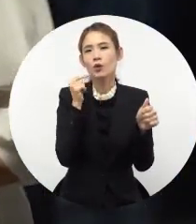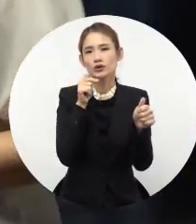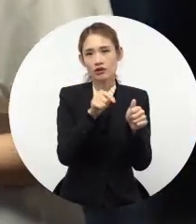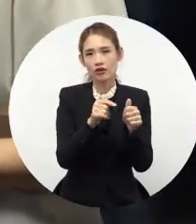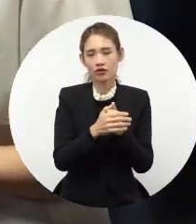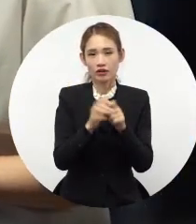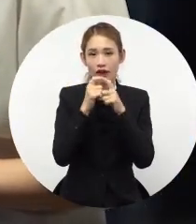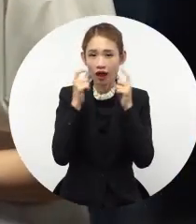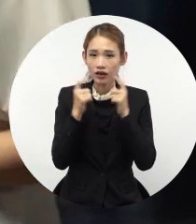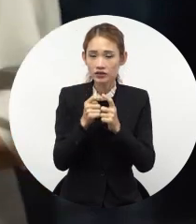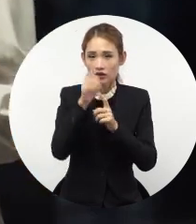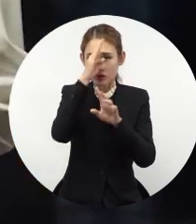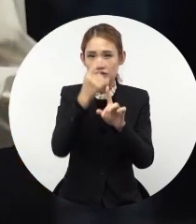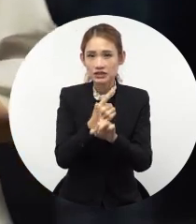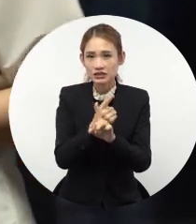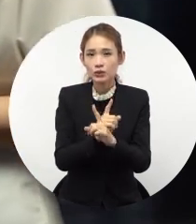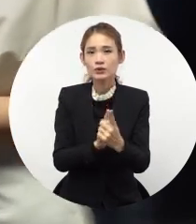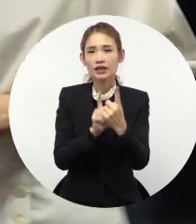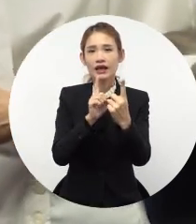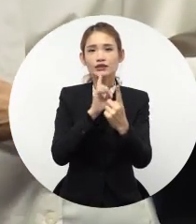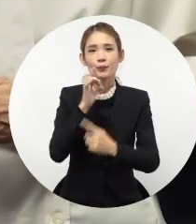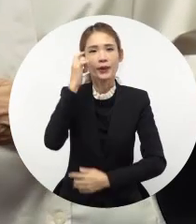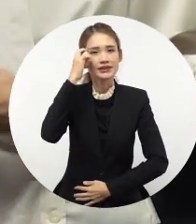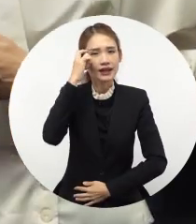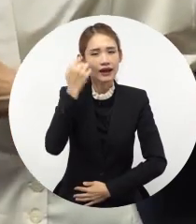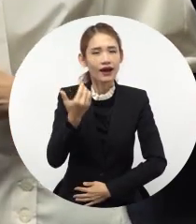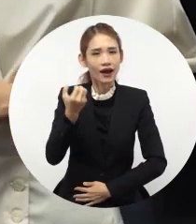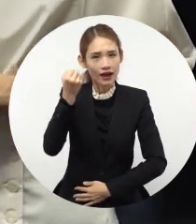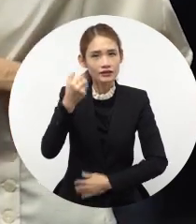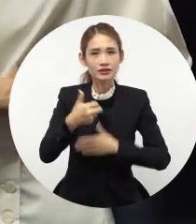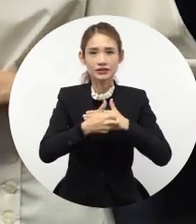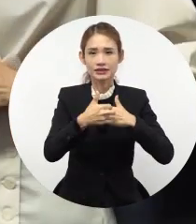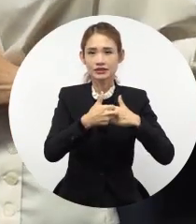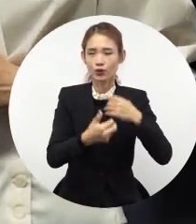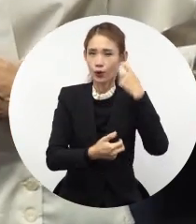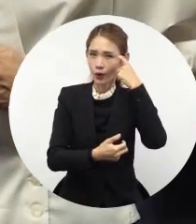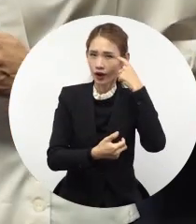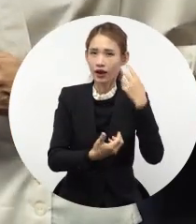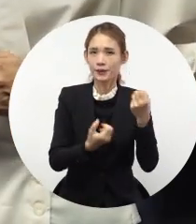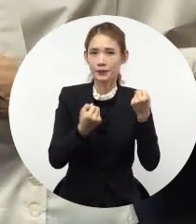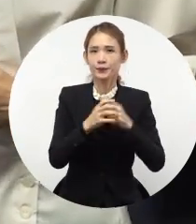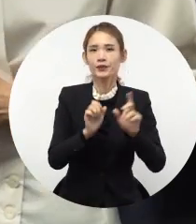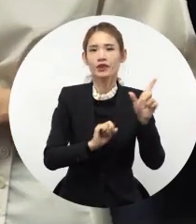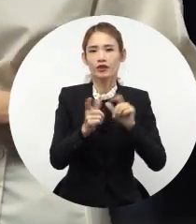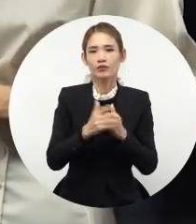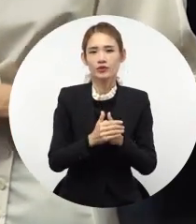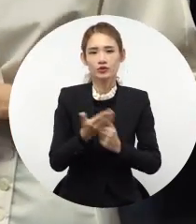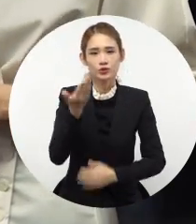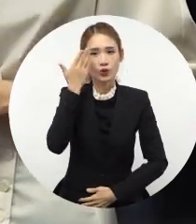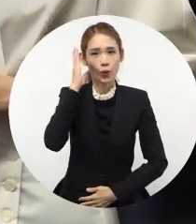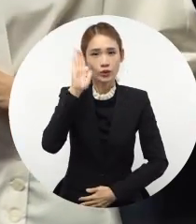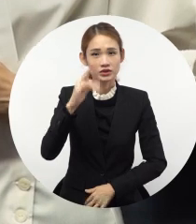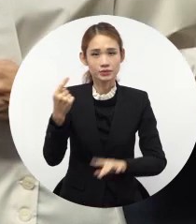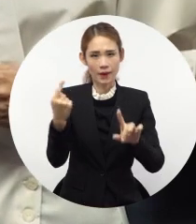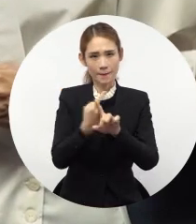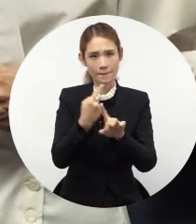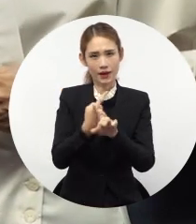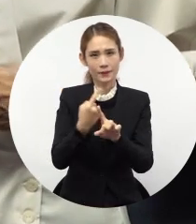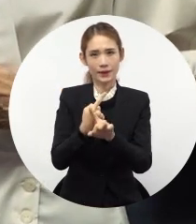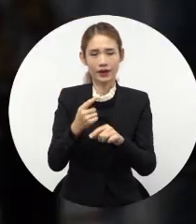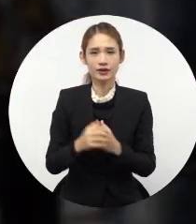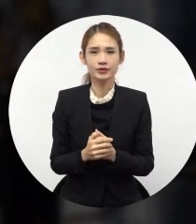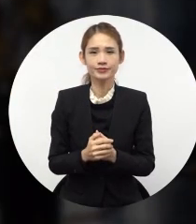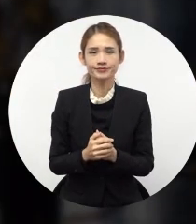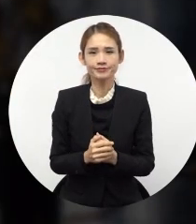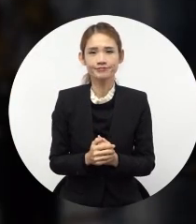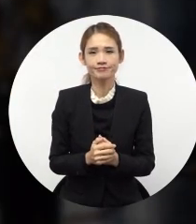개인적 문제로 보고 치료의 대상으로 보았던 이 의료적 개념이 있었습니다. 그런데 요즘은 이렇게만 보지 않고요.